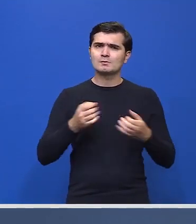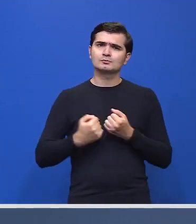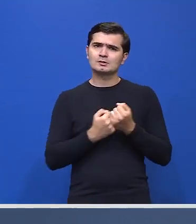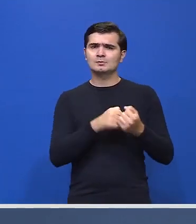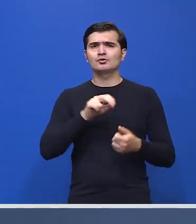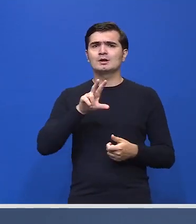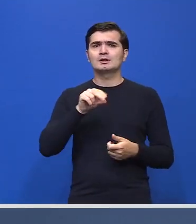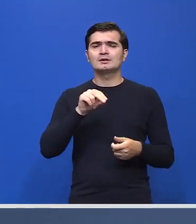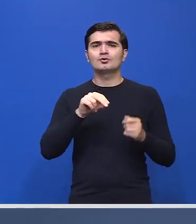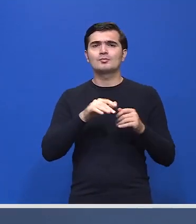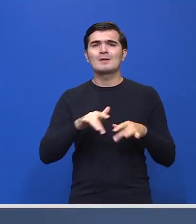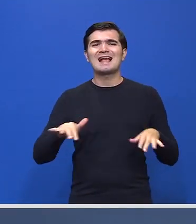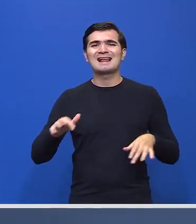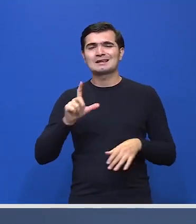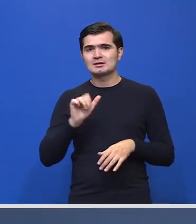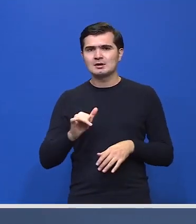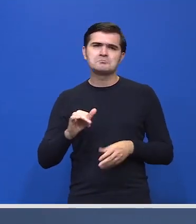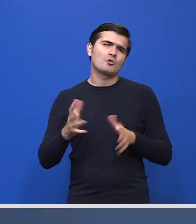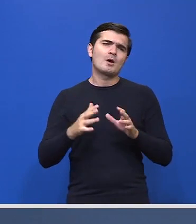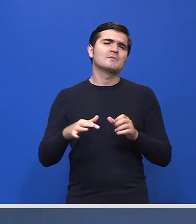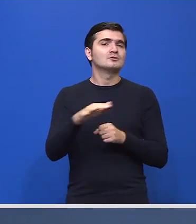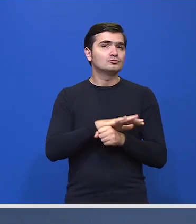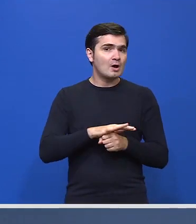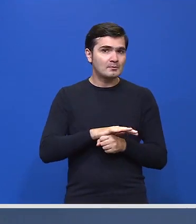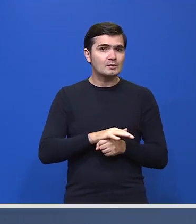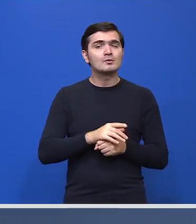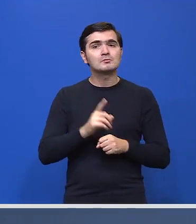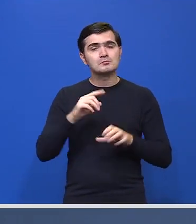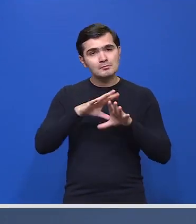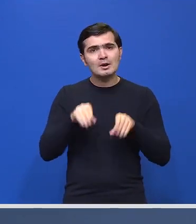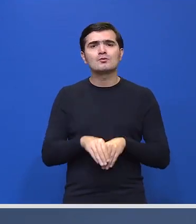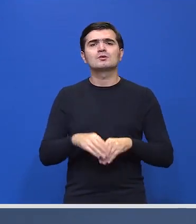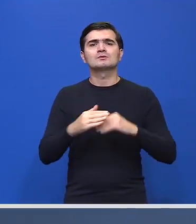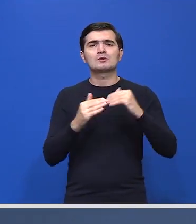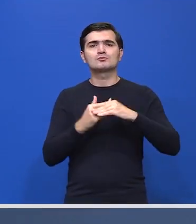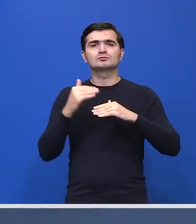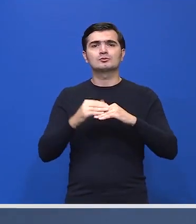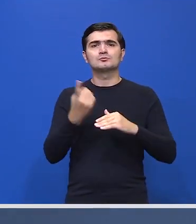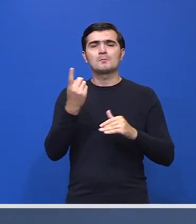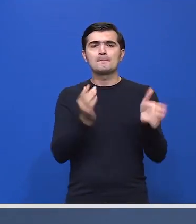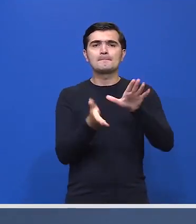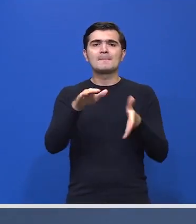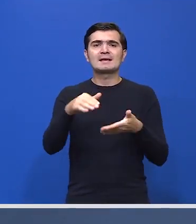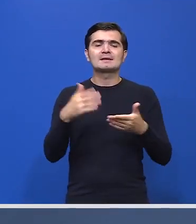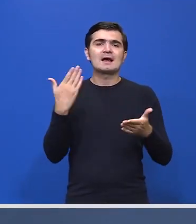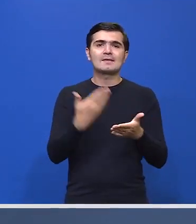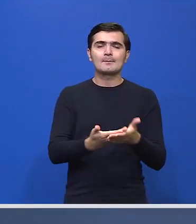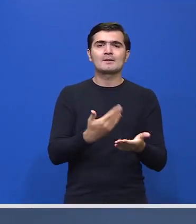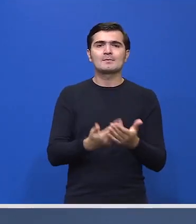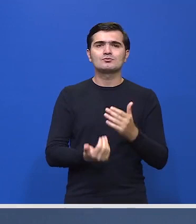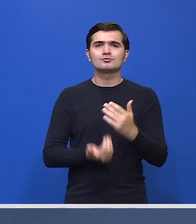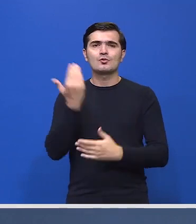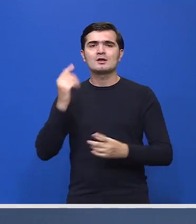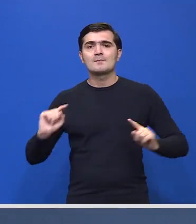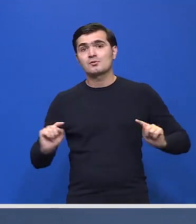lei și probabil în toamnă vom construi împreună un pachet adaptat la noile